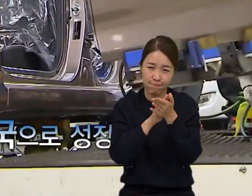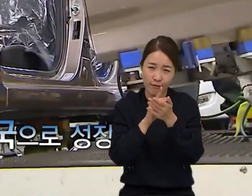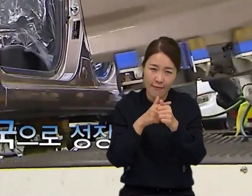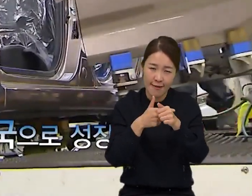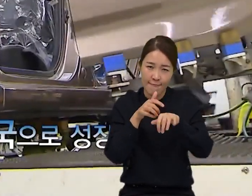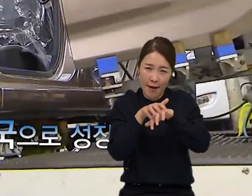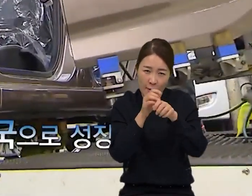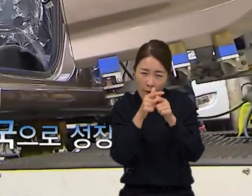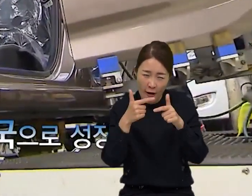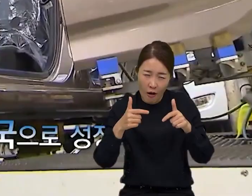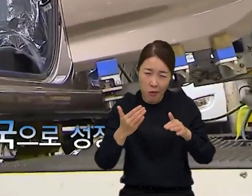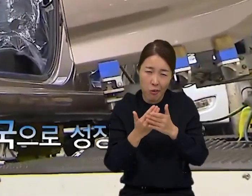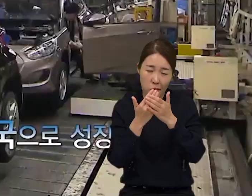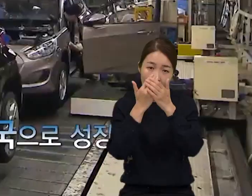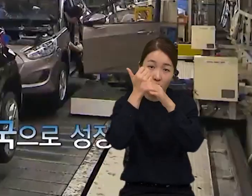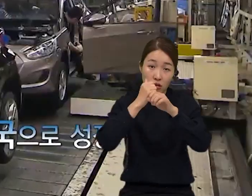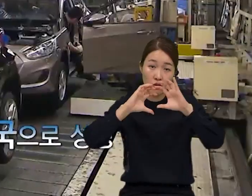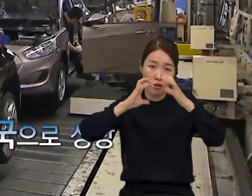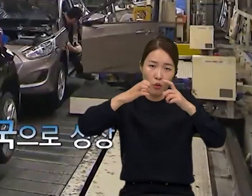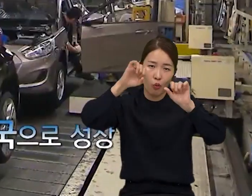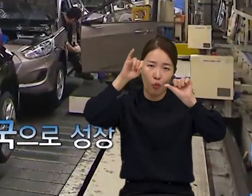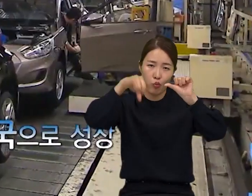마케팅으로 세계 5위로 성장했다.